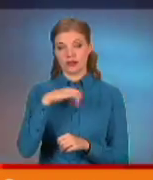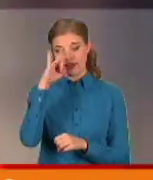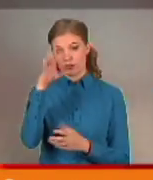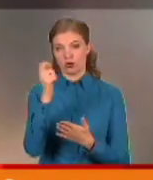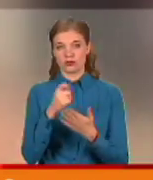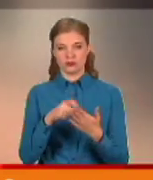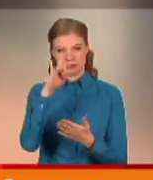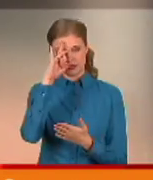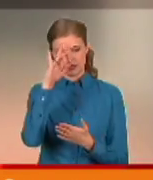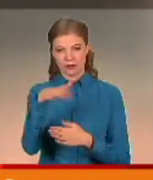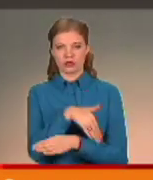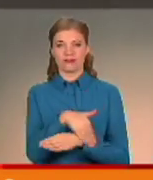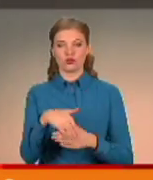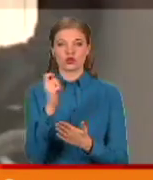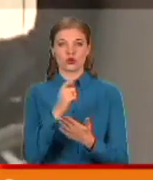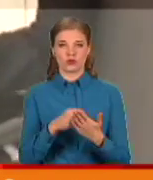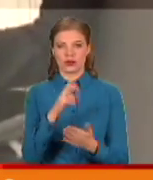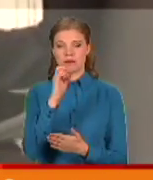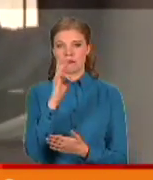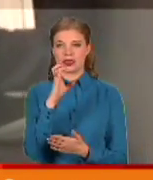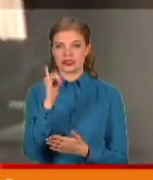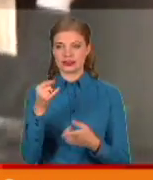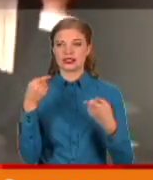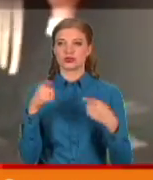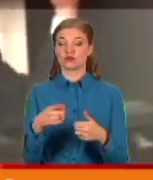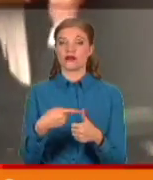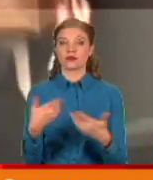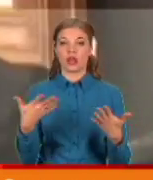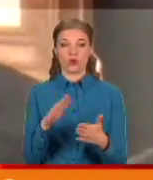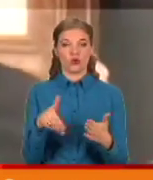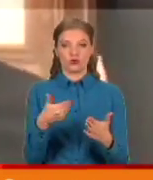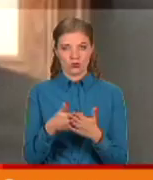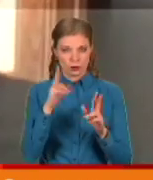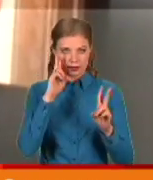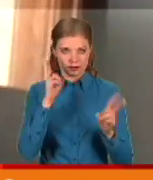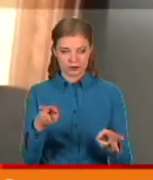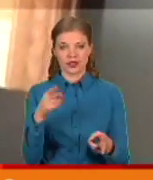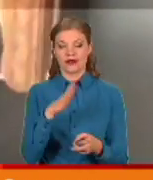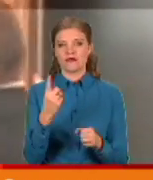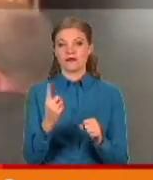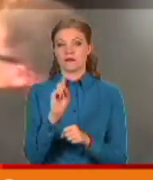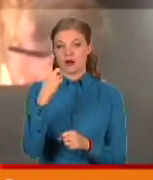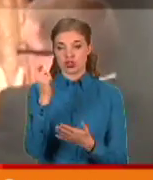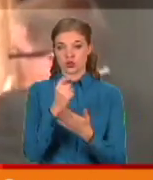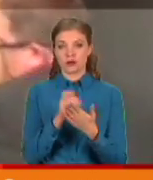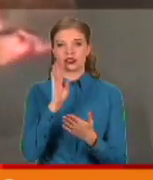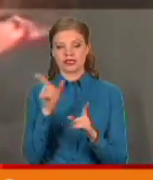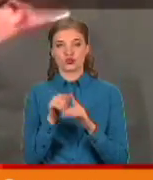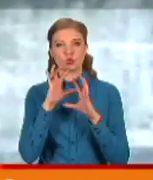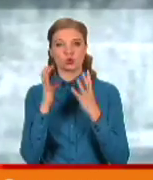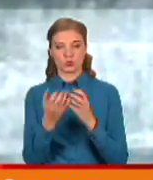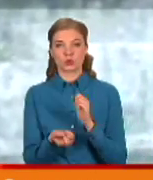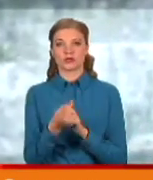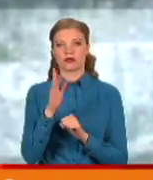найвідоміших творів знаменитого вуличного художника Бенксі, справжнє ім'я якого досі невідоме. Уперше зображення дівчинки з